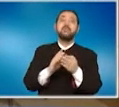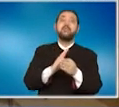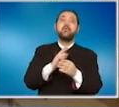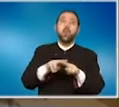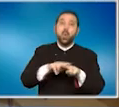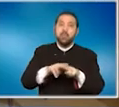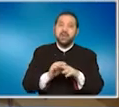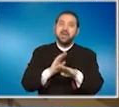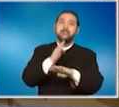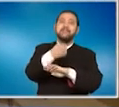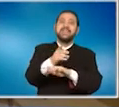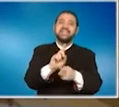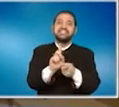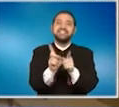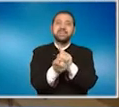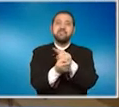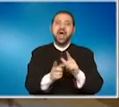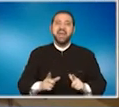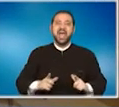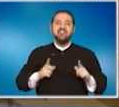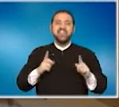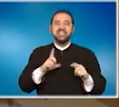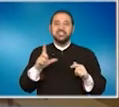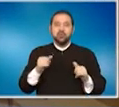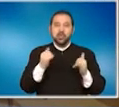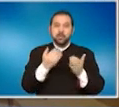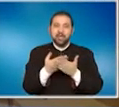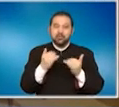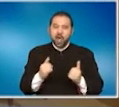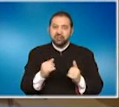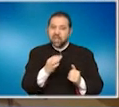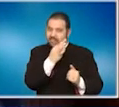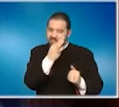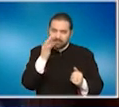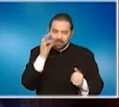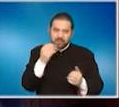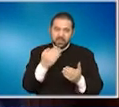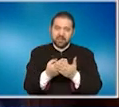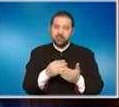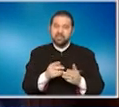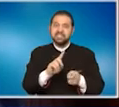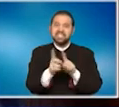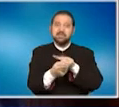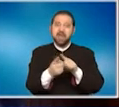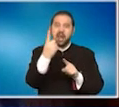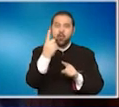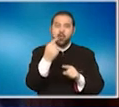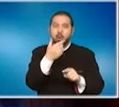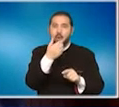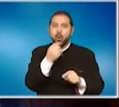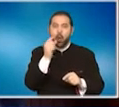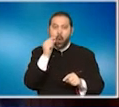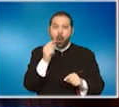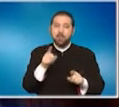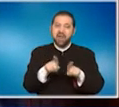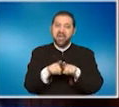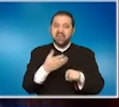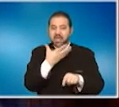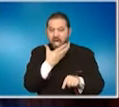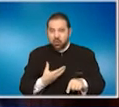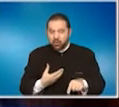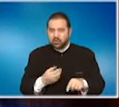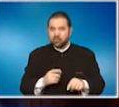era lăsată în urmă. Și atunci de aia se păstrează discreția. Pentru că schimbarea unui asemenea om din